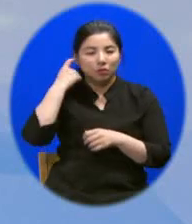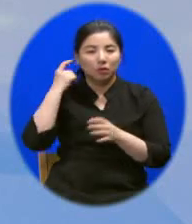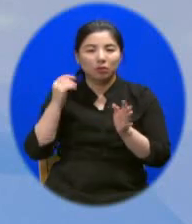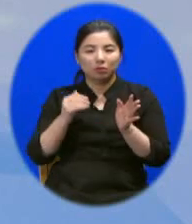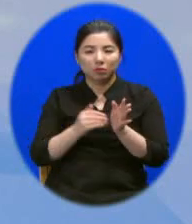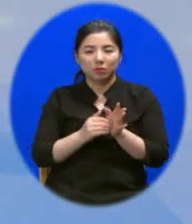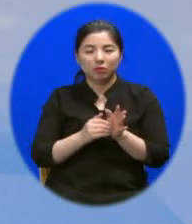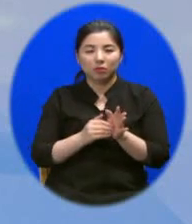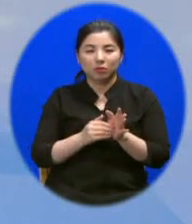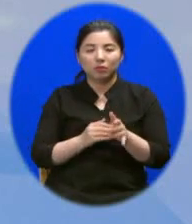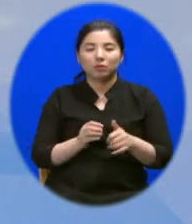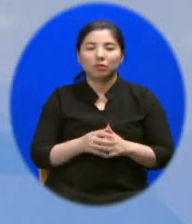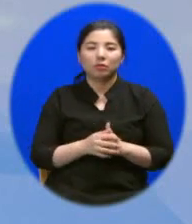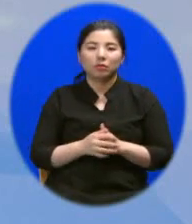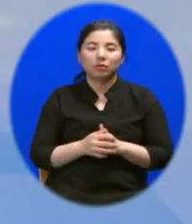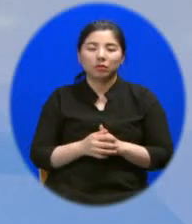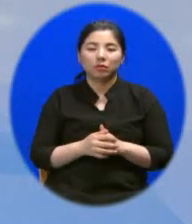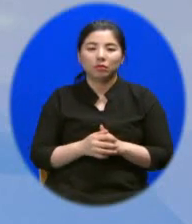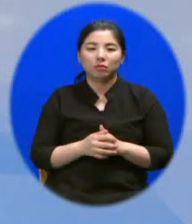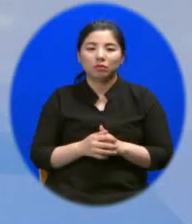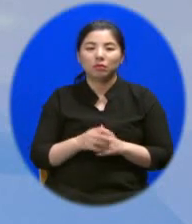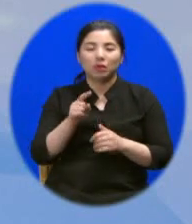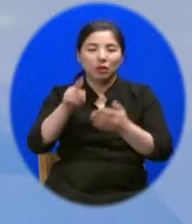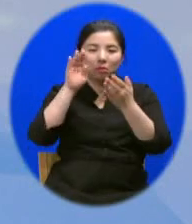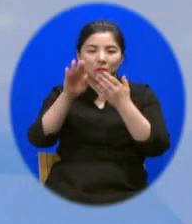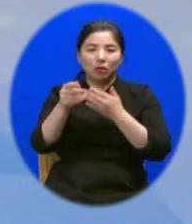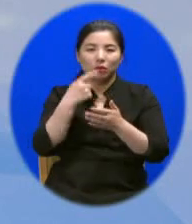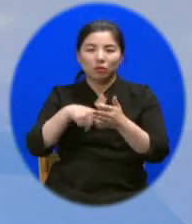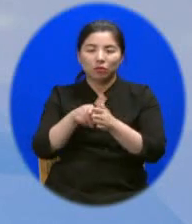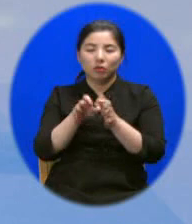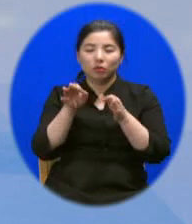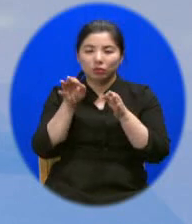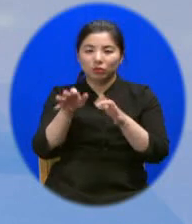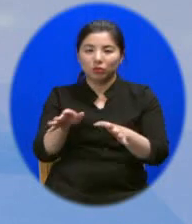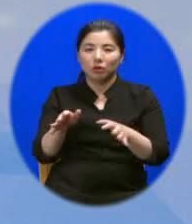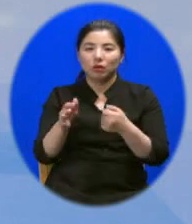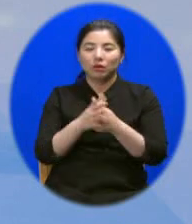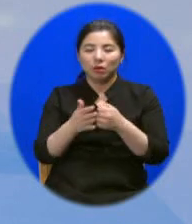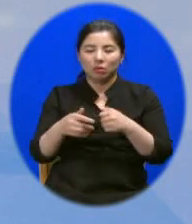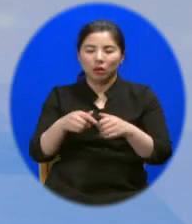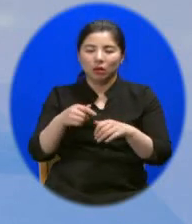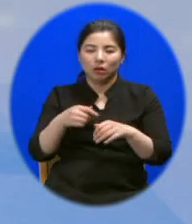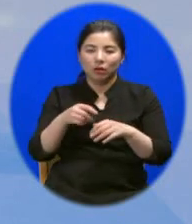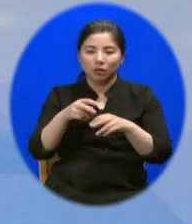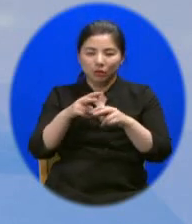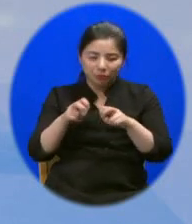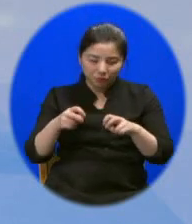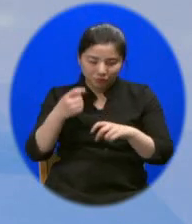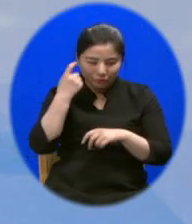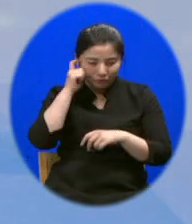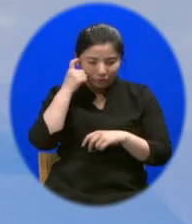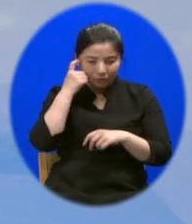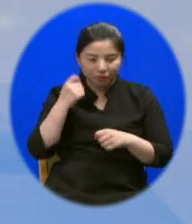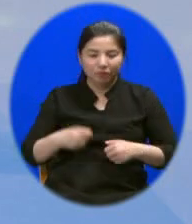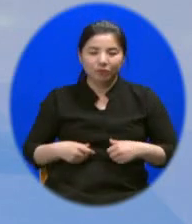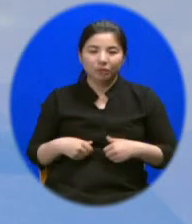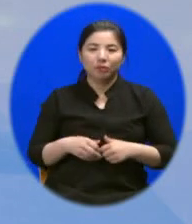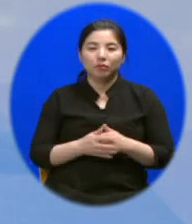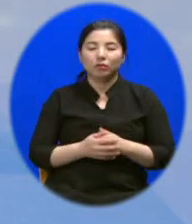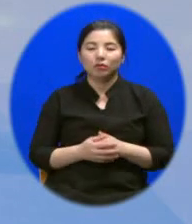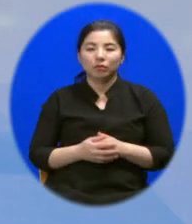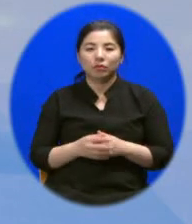어르신들 로부터 들었습니다 이건 미래를 위한 투자라는 관점에서 깊이 있게 검토해야 될 주제라고 생각합니다